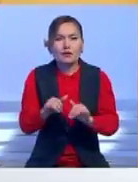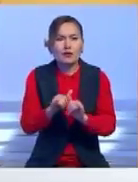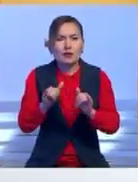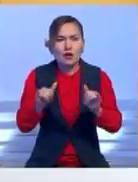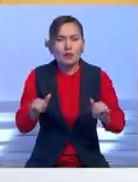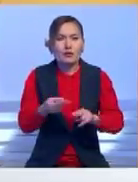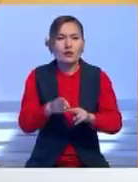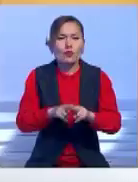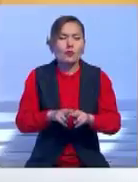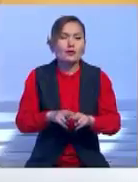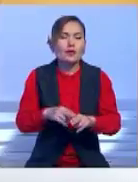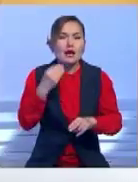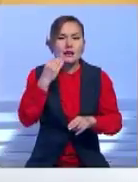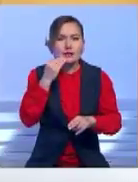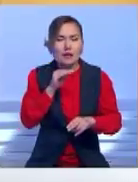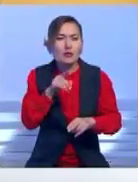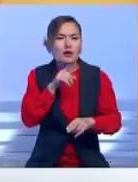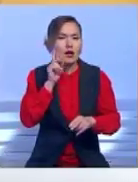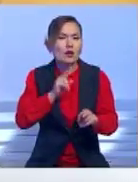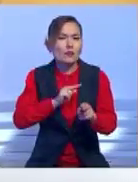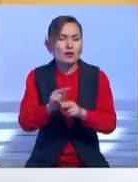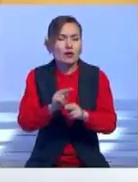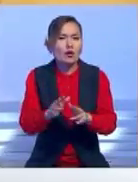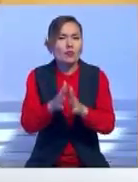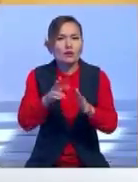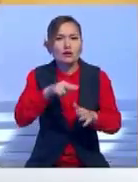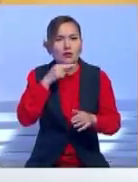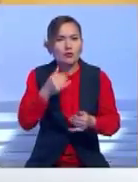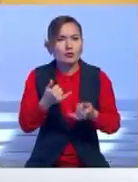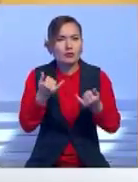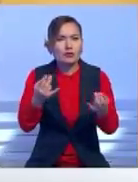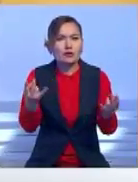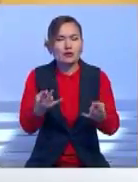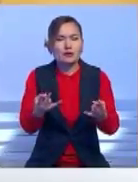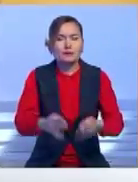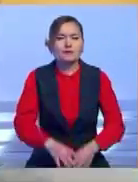жеделдету мақсатында сапалы білімге ерекше назар аудару керек.